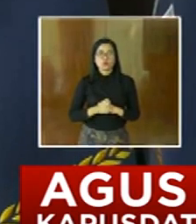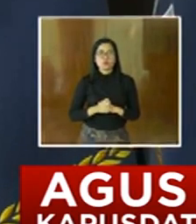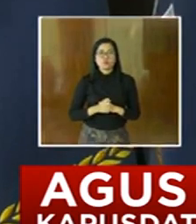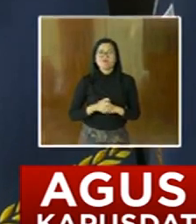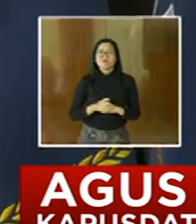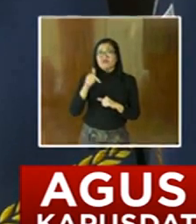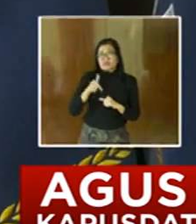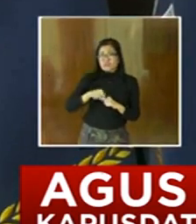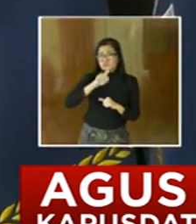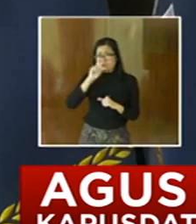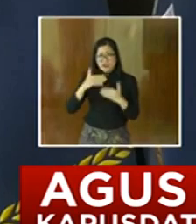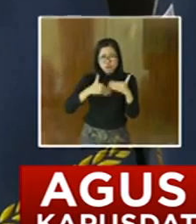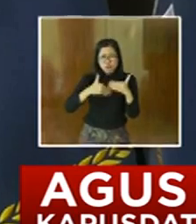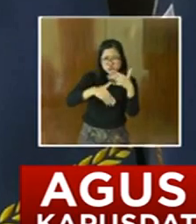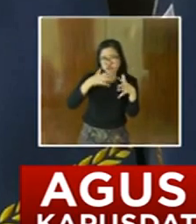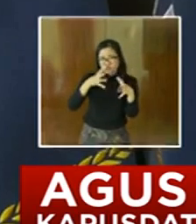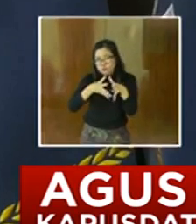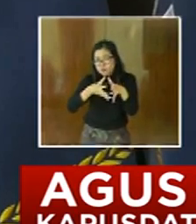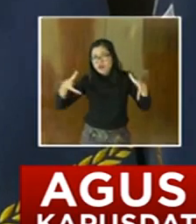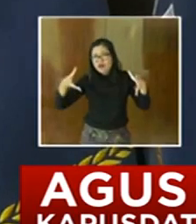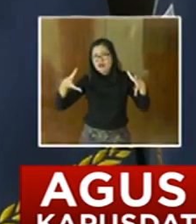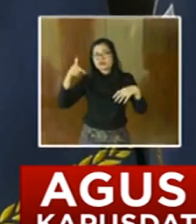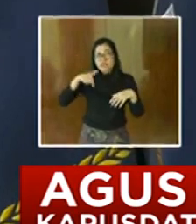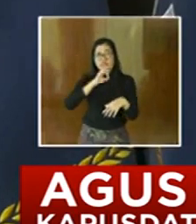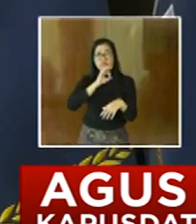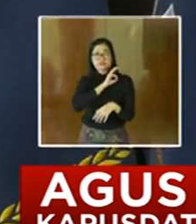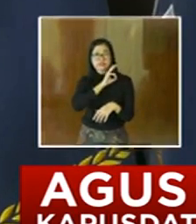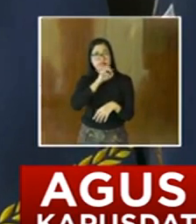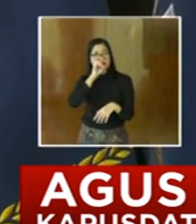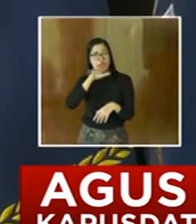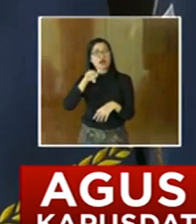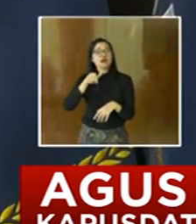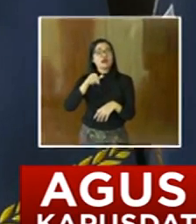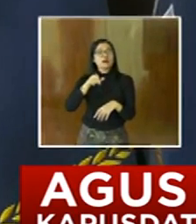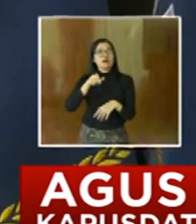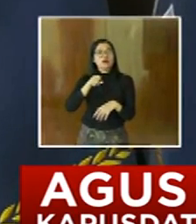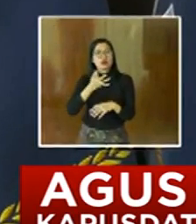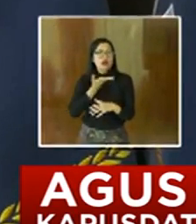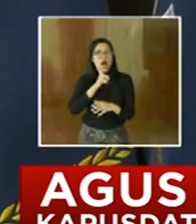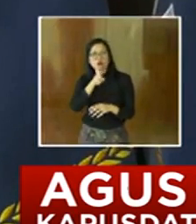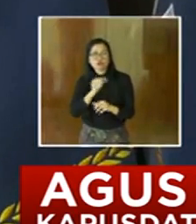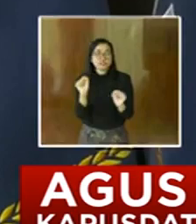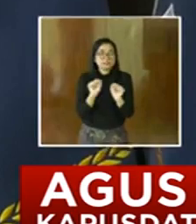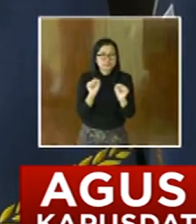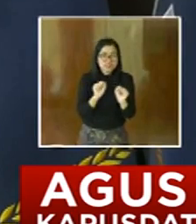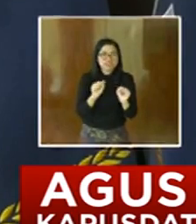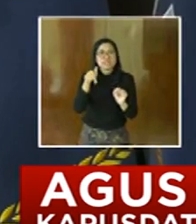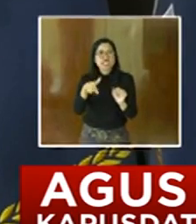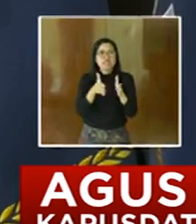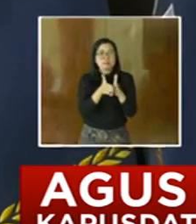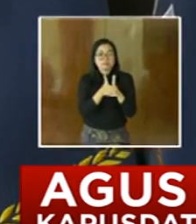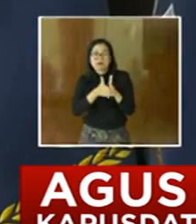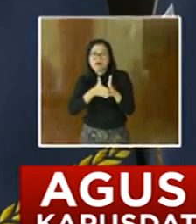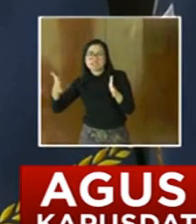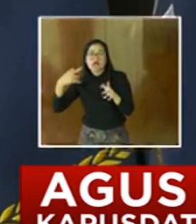makin skalanya mungkin besar dan presiden memerintahkan untuk melakukan percepatan maka ada perpanjangan status lagi